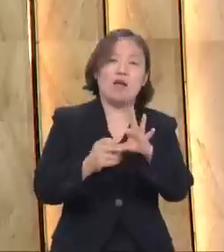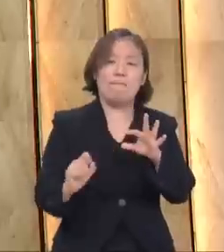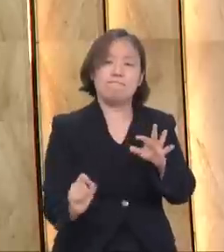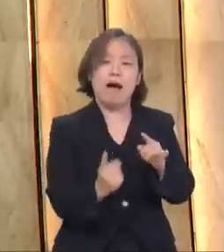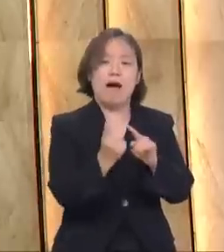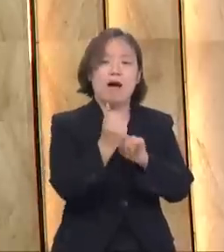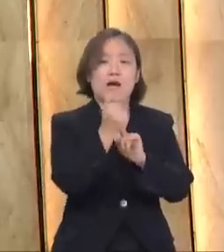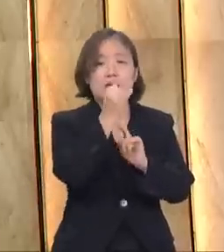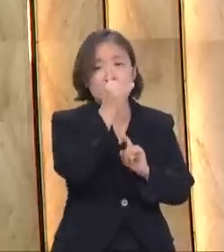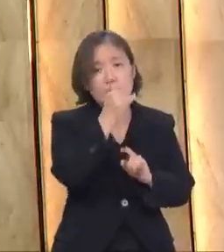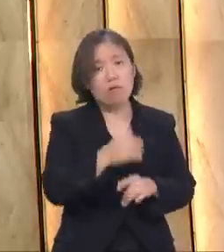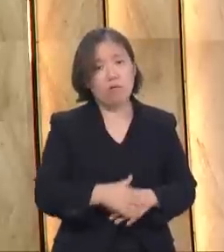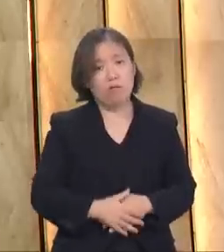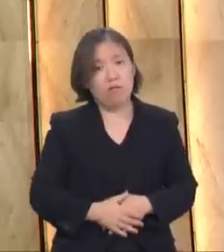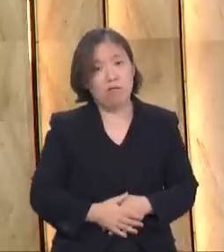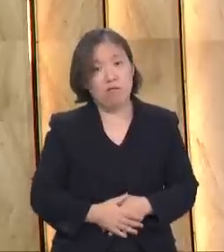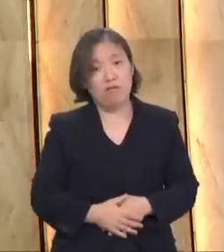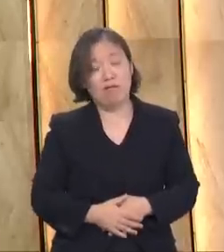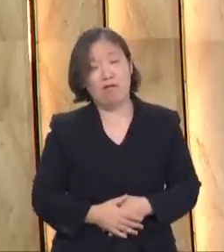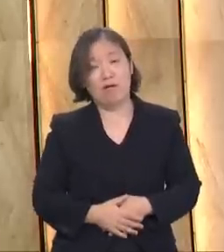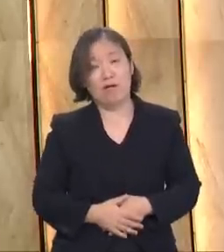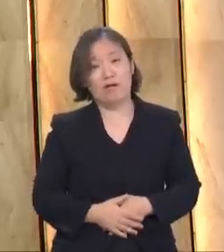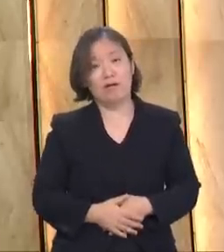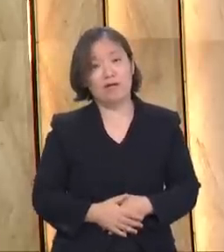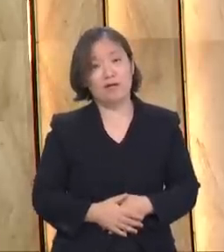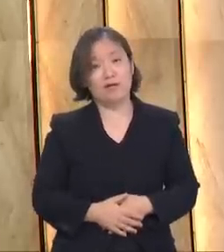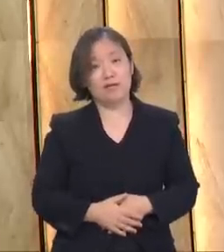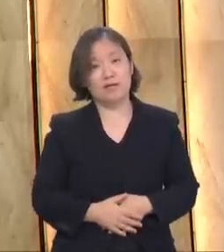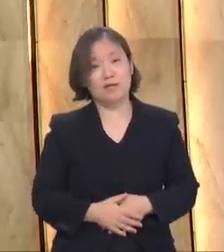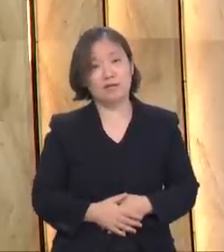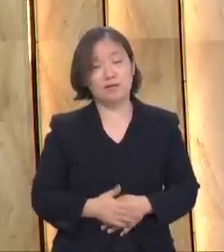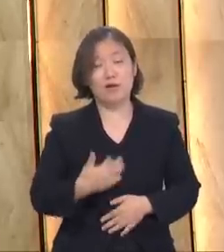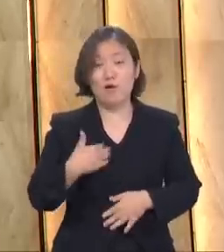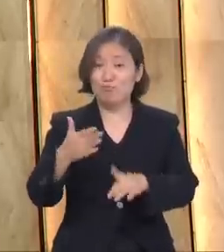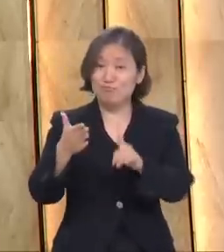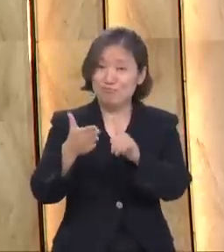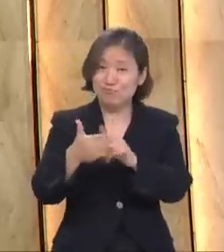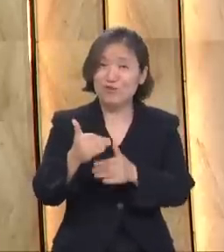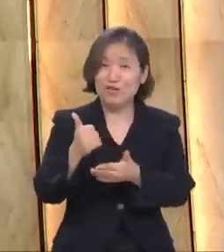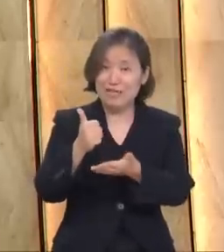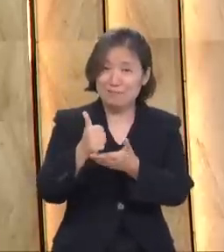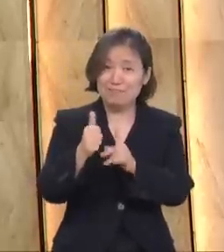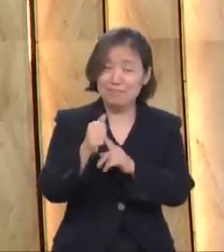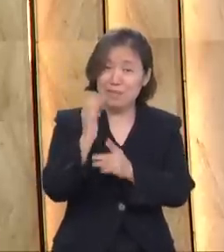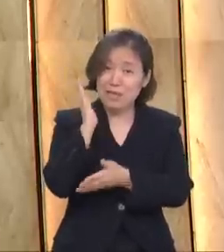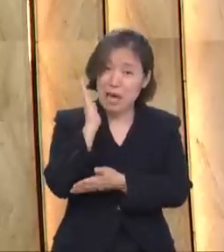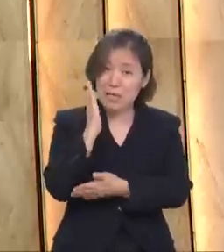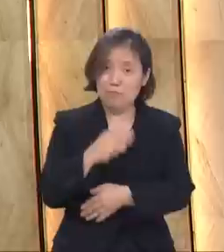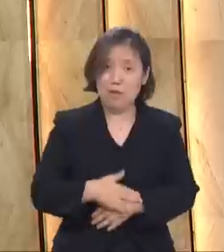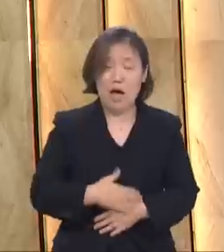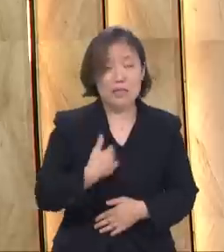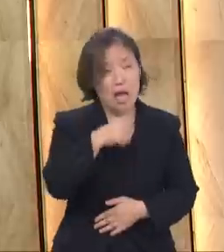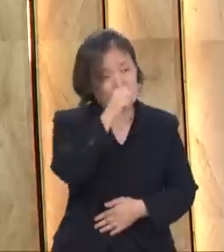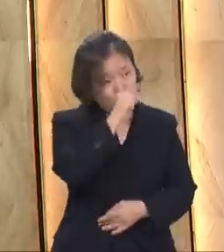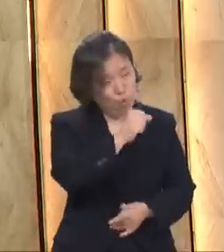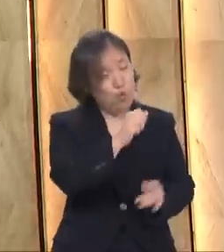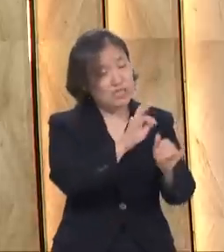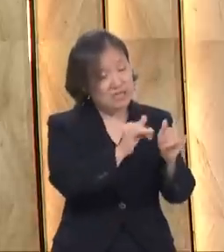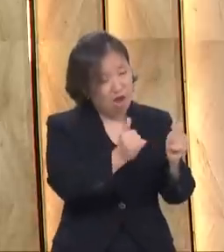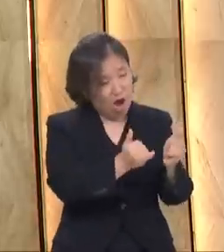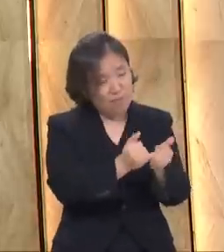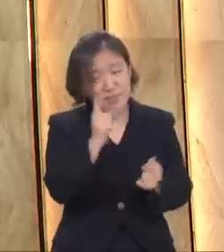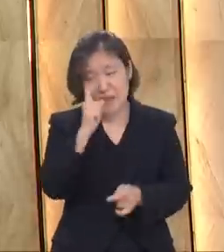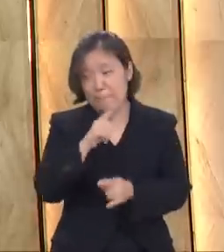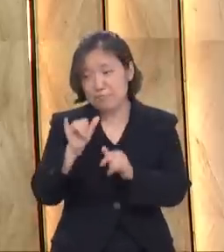여러분 늘 말씀드리잖아요 부처님은 분명히 우리가 살아가는 좋은 인연도 나쁜 인연도 다 내가